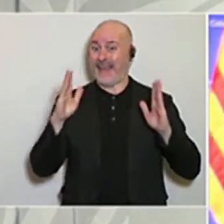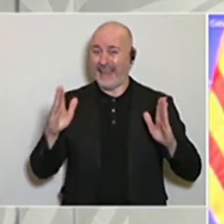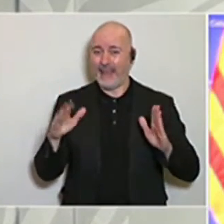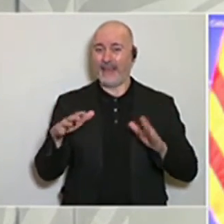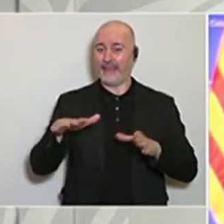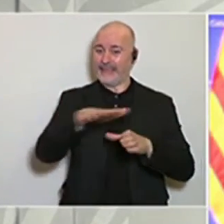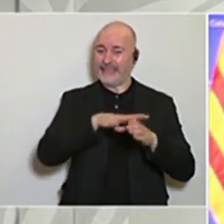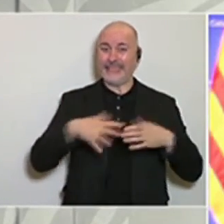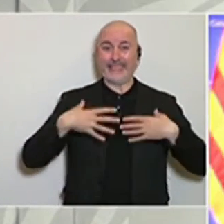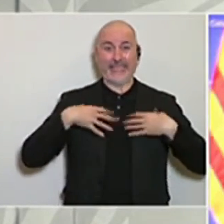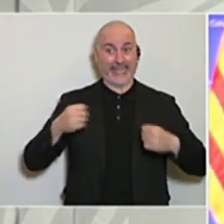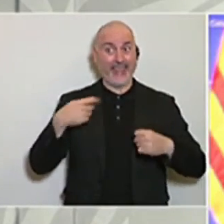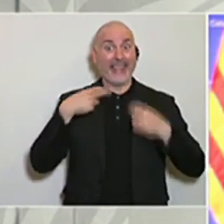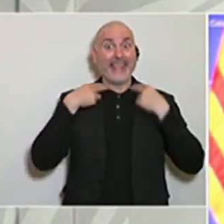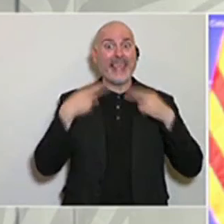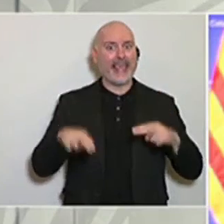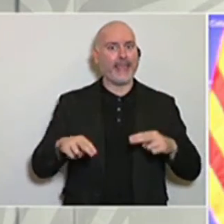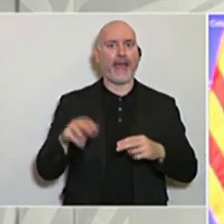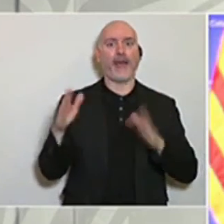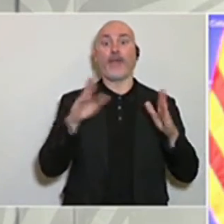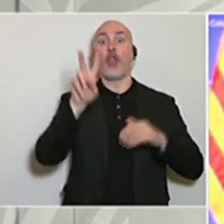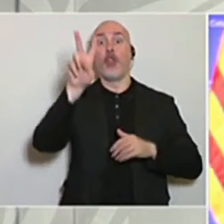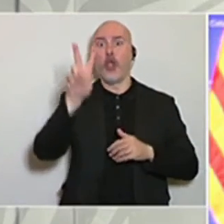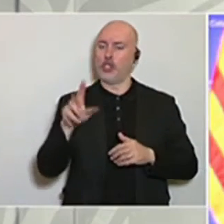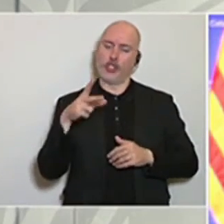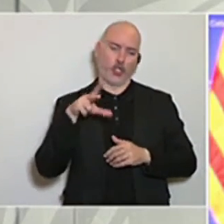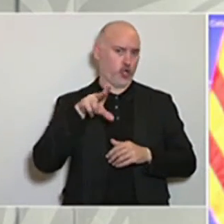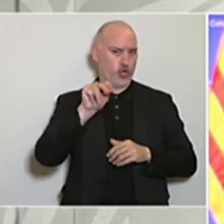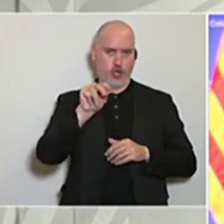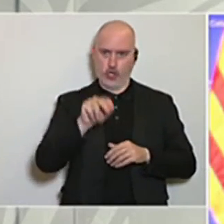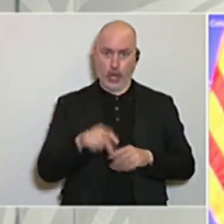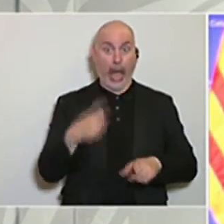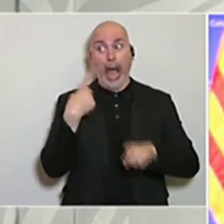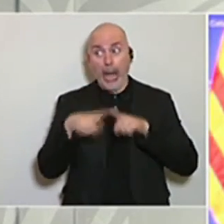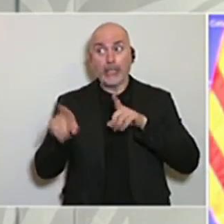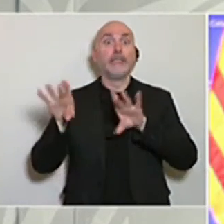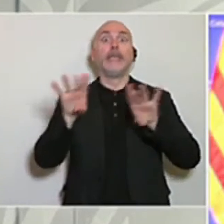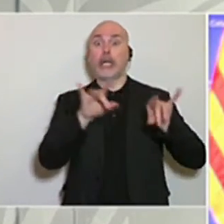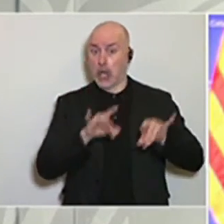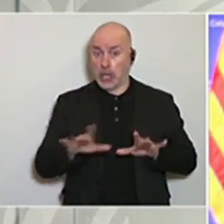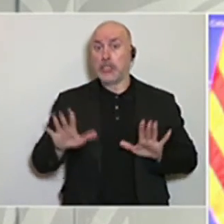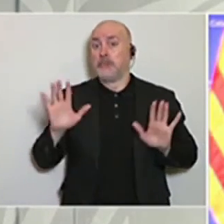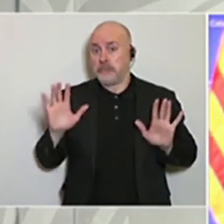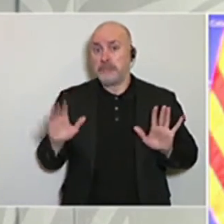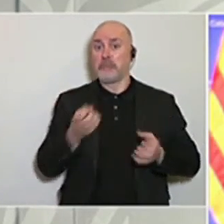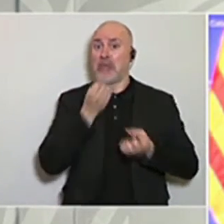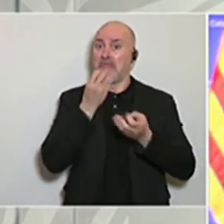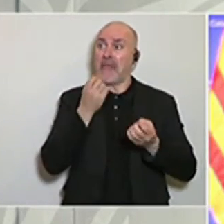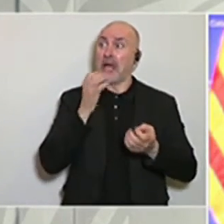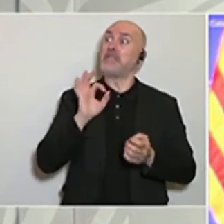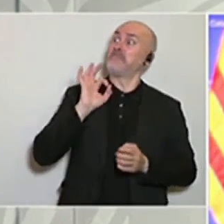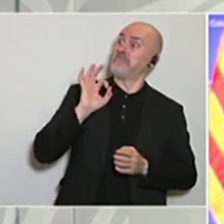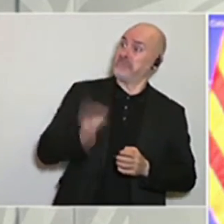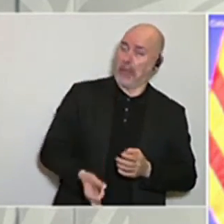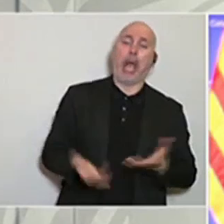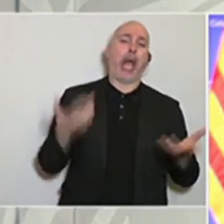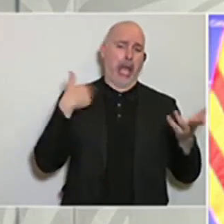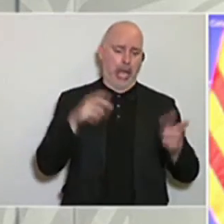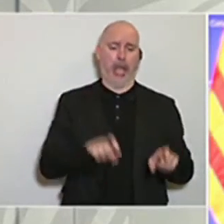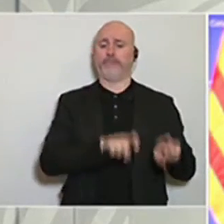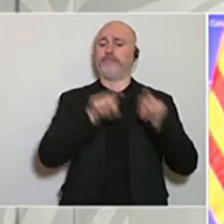sanitària de Lleida no passi a fase 2, com sí poden passar d'altres territoris en què les dades acompanyen aquestes